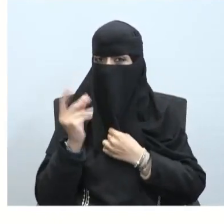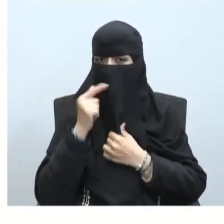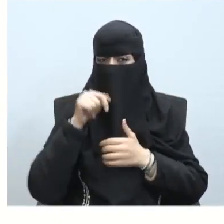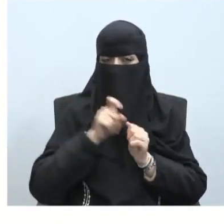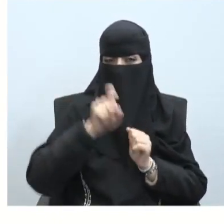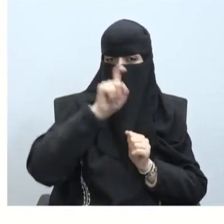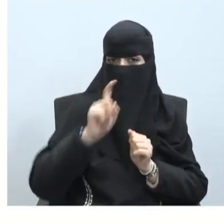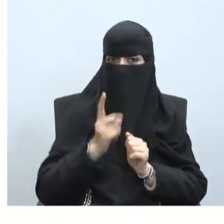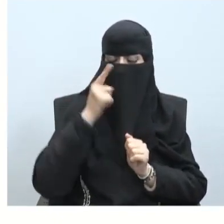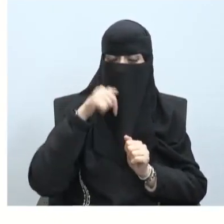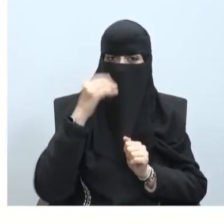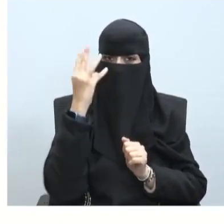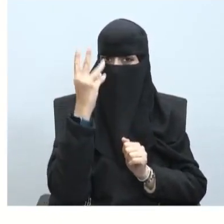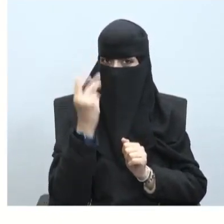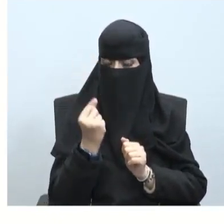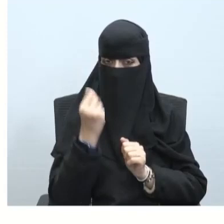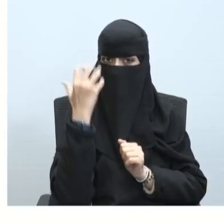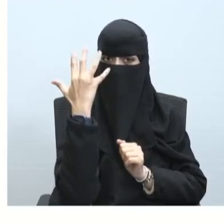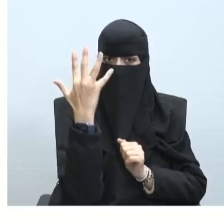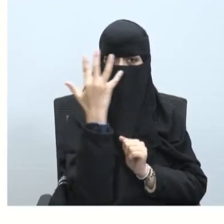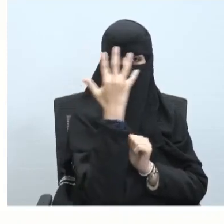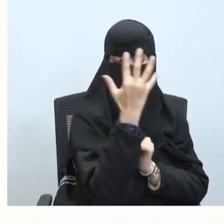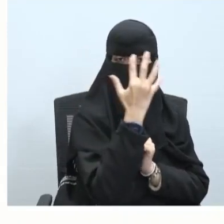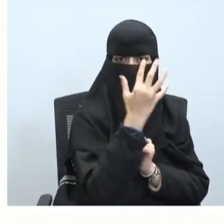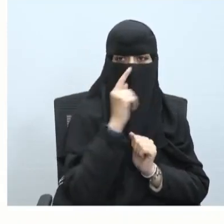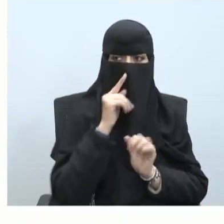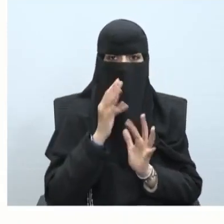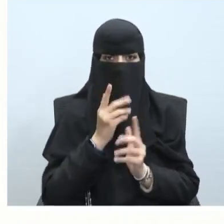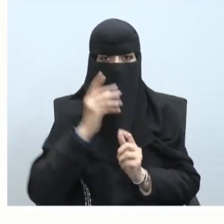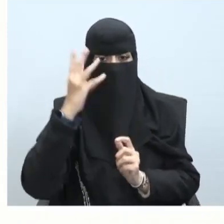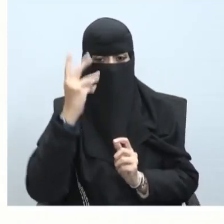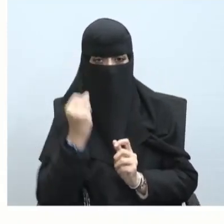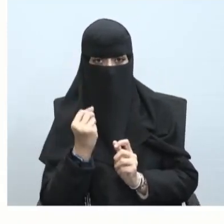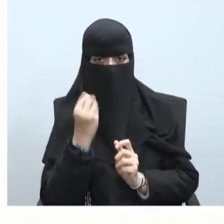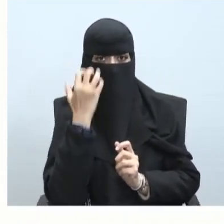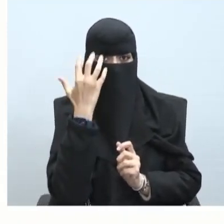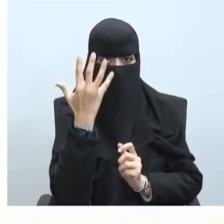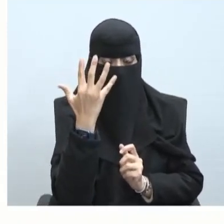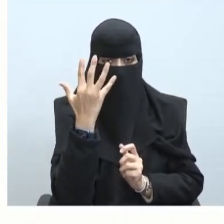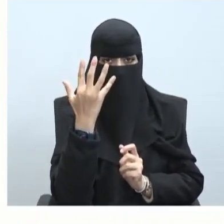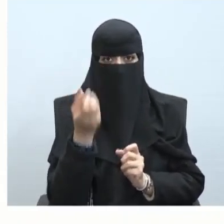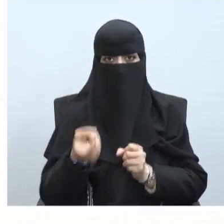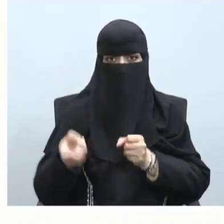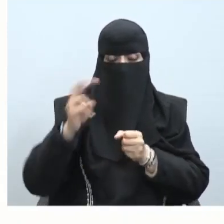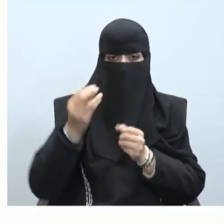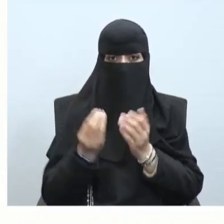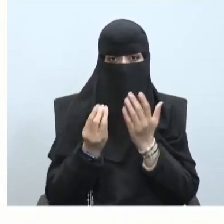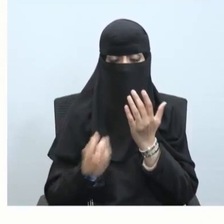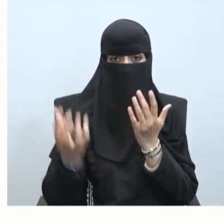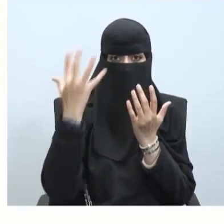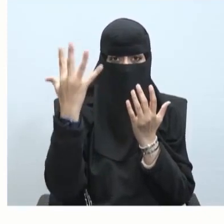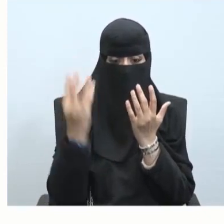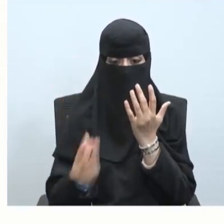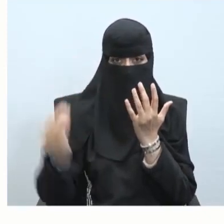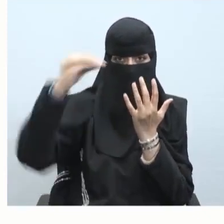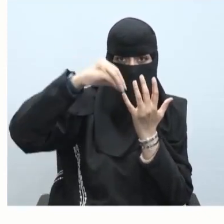الاول اعد بالخمسات وابتدا هنا بماذا خمسه عشره هل